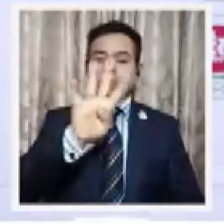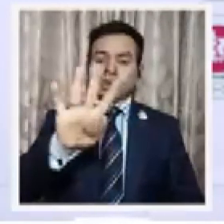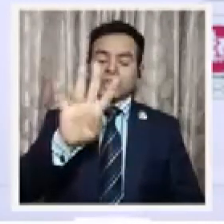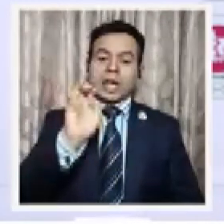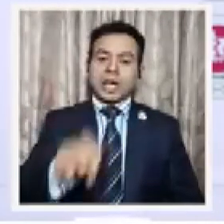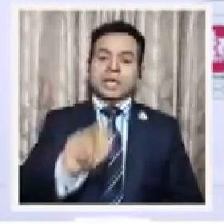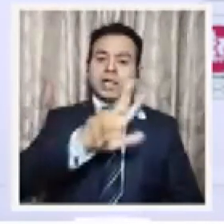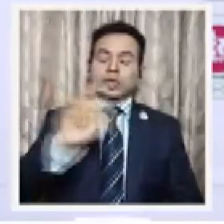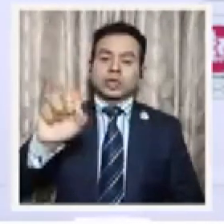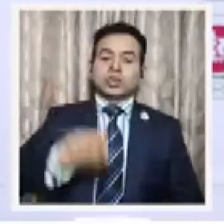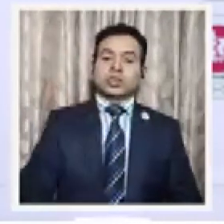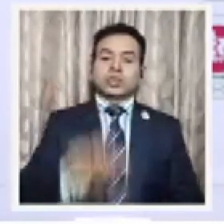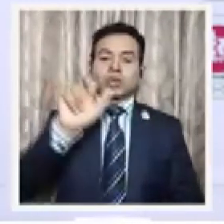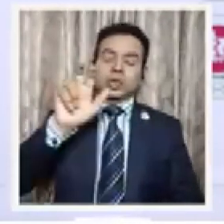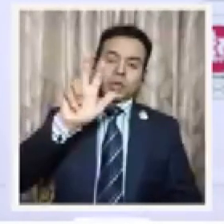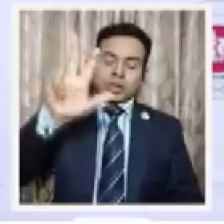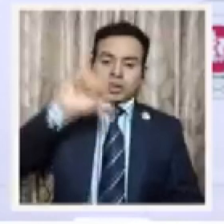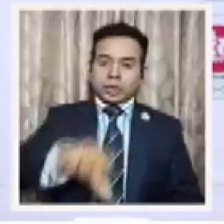2,695 জন। এ পর্যন্ত শনাক্ত